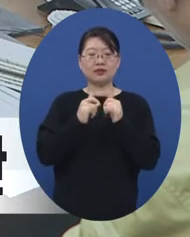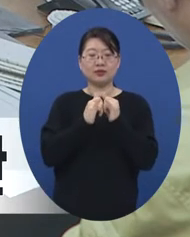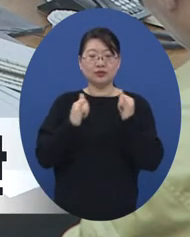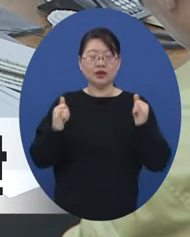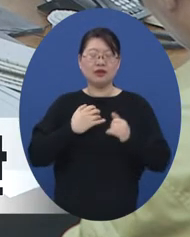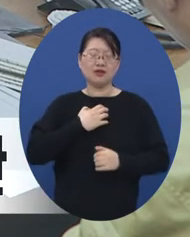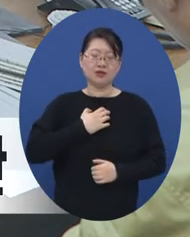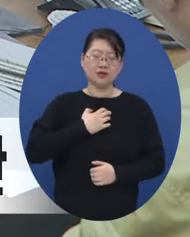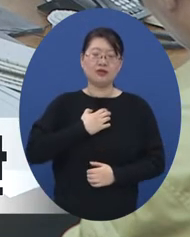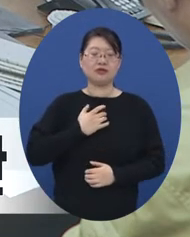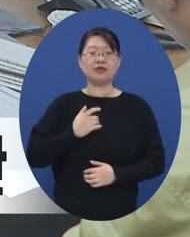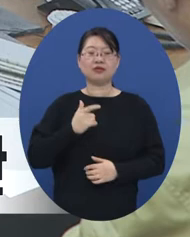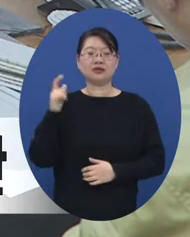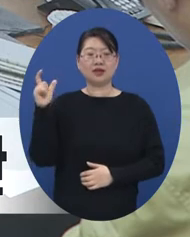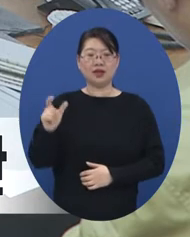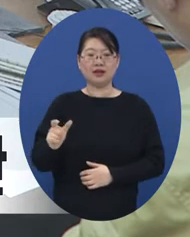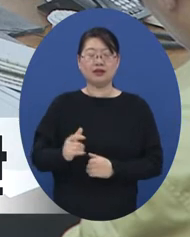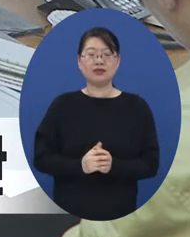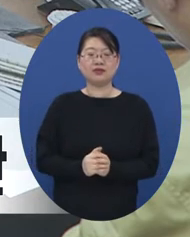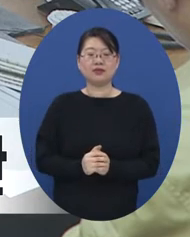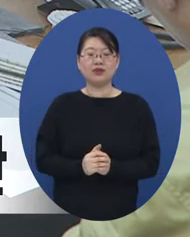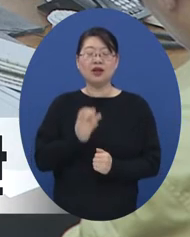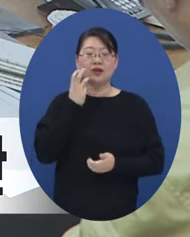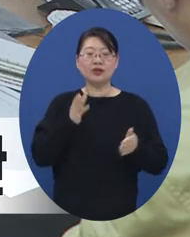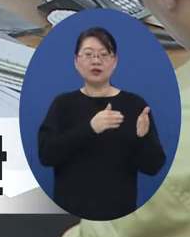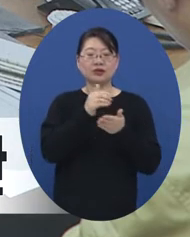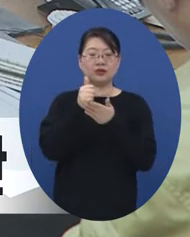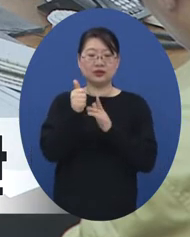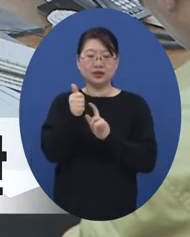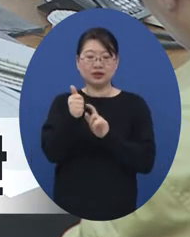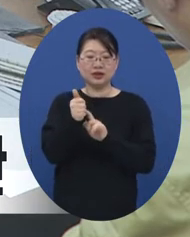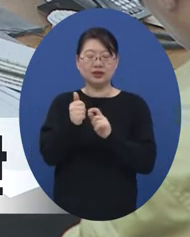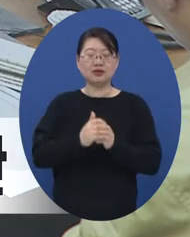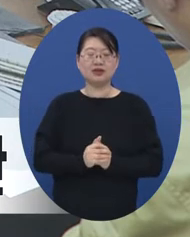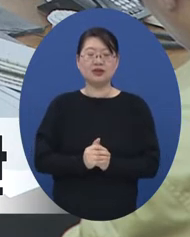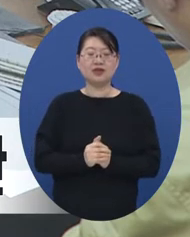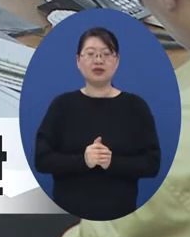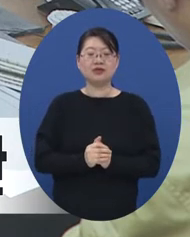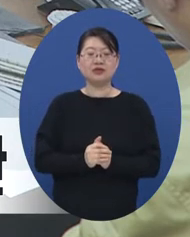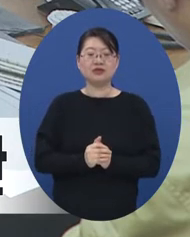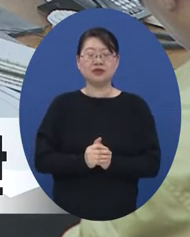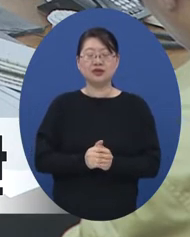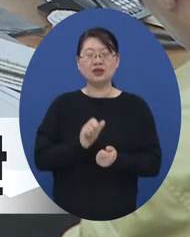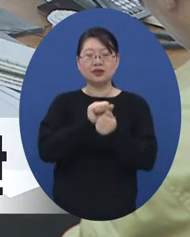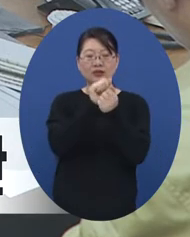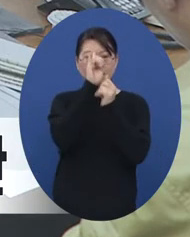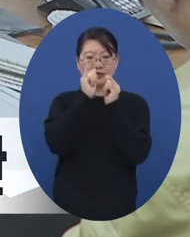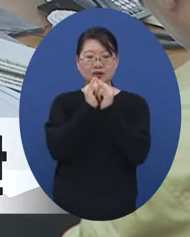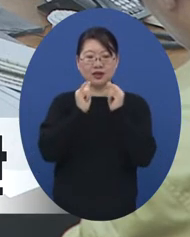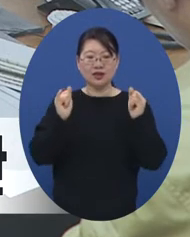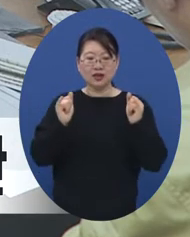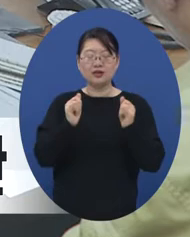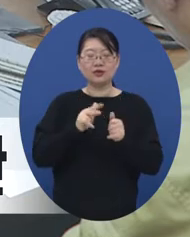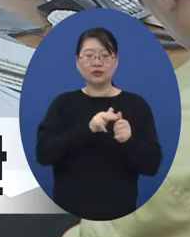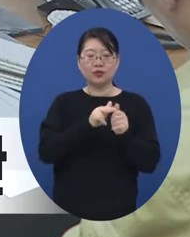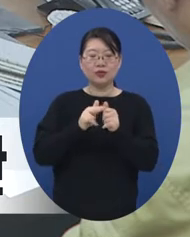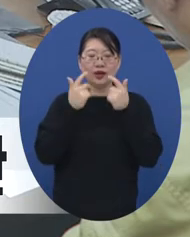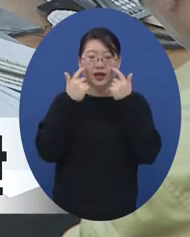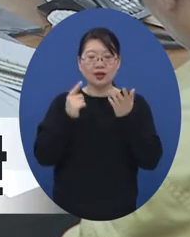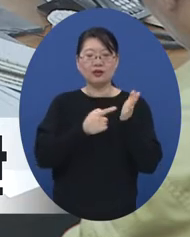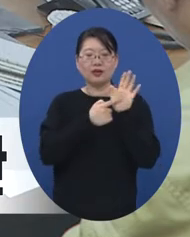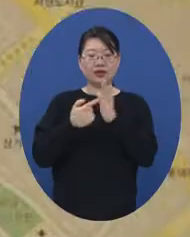있습니다. 이재명 경기도지사는 확진자 정보를 상세하게 공개해달라고 정부에 건의했습니다. 최지영